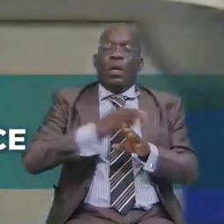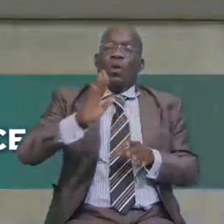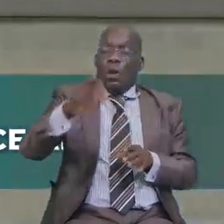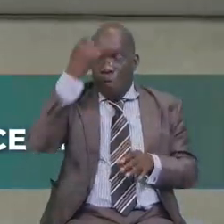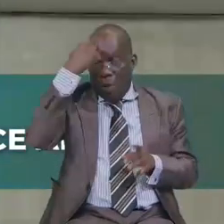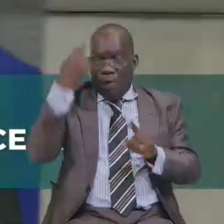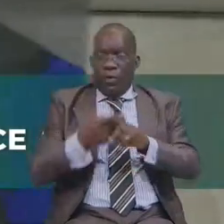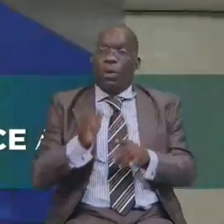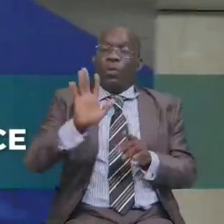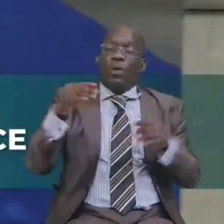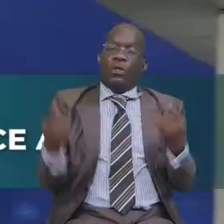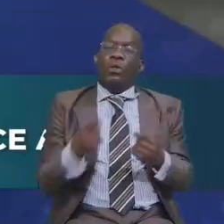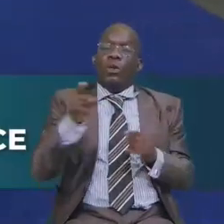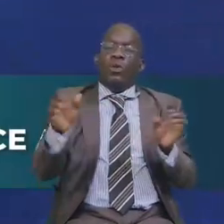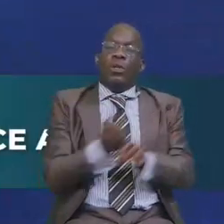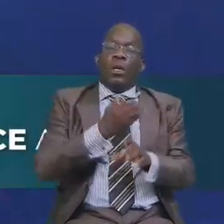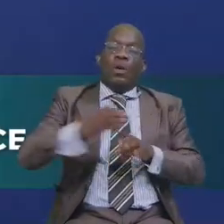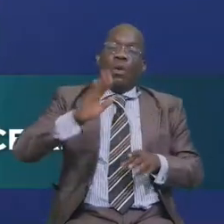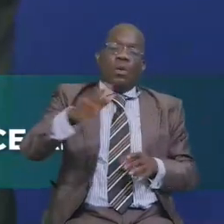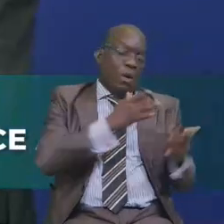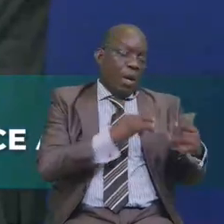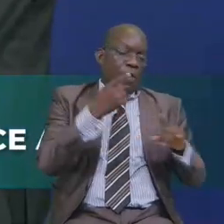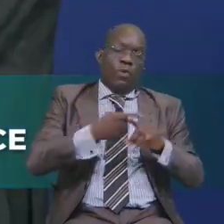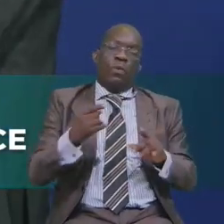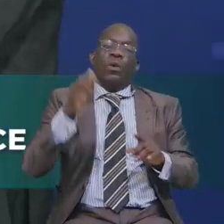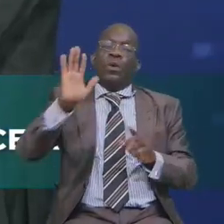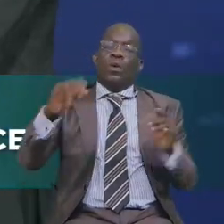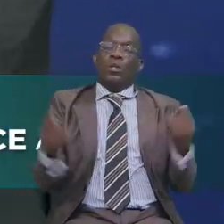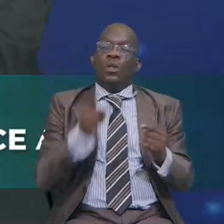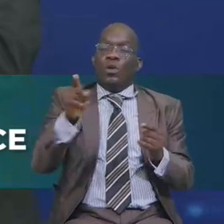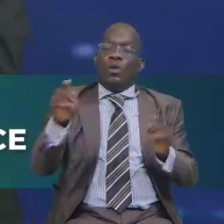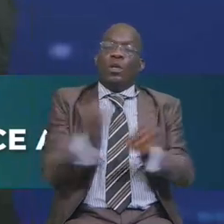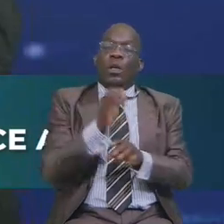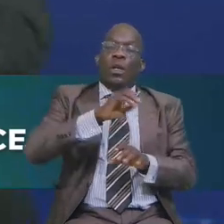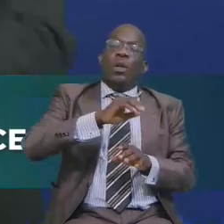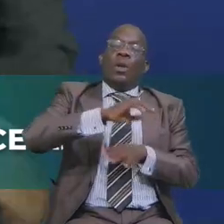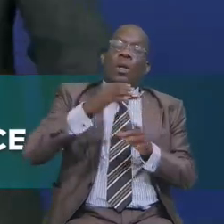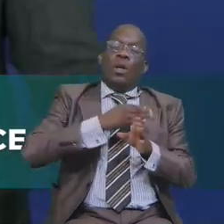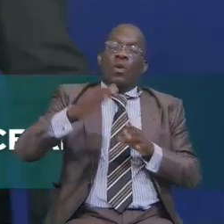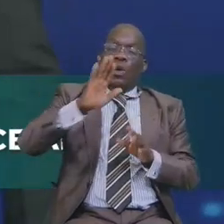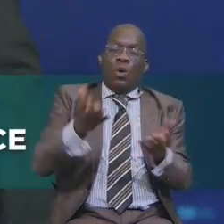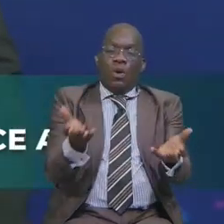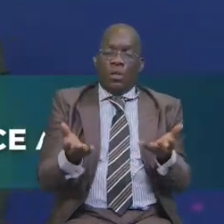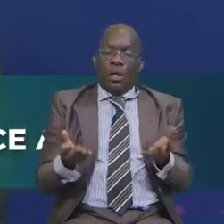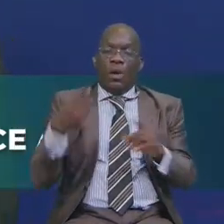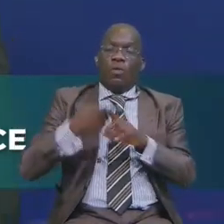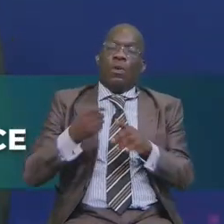péchés, quand vous détournez votre cœur de vos péchés, quand vous détournez vos désirs de vos péchés, quand vous dites de tout mon cœur,